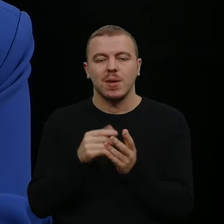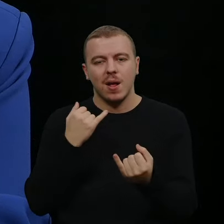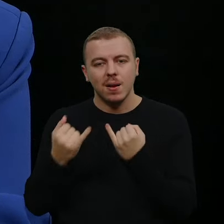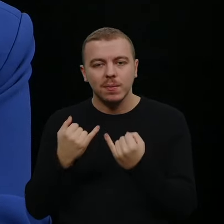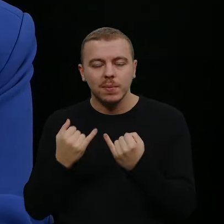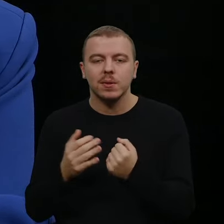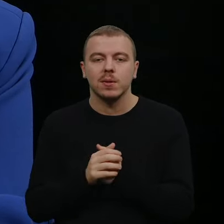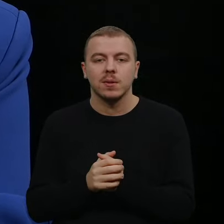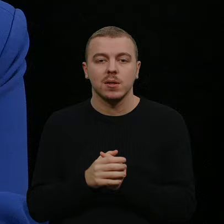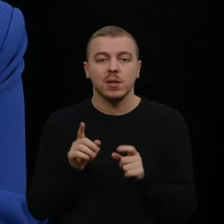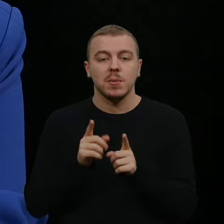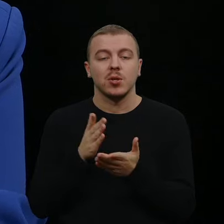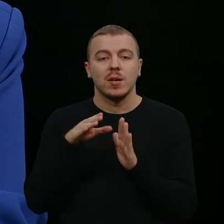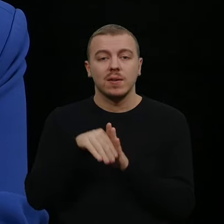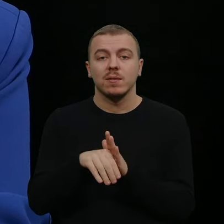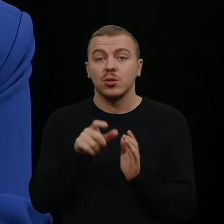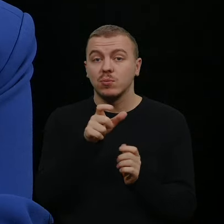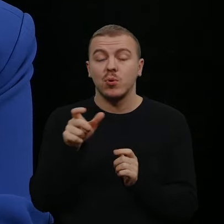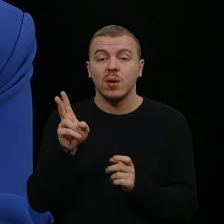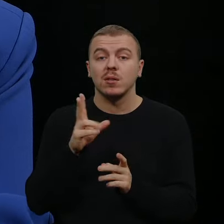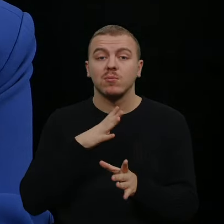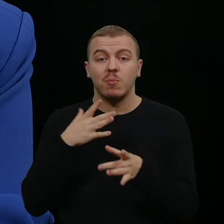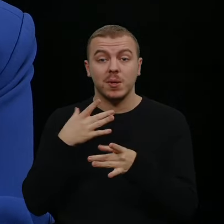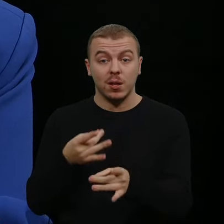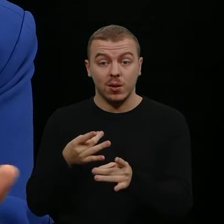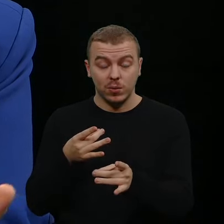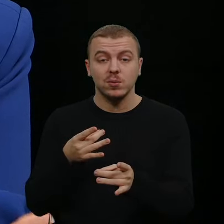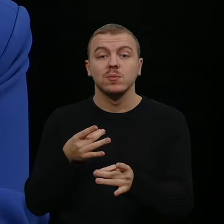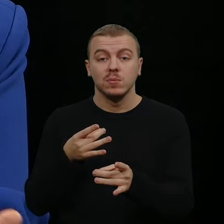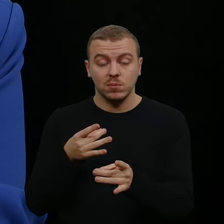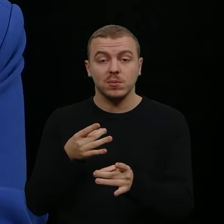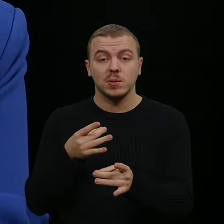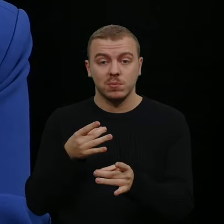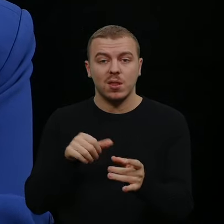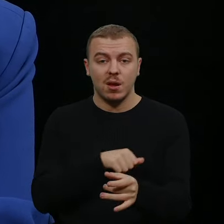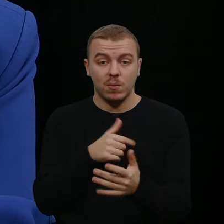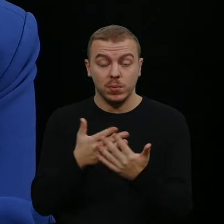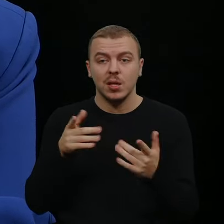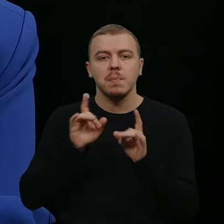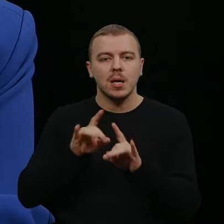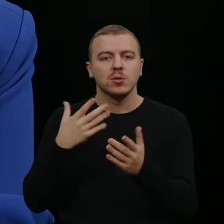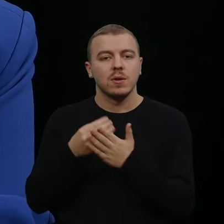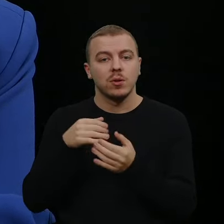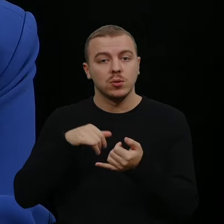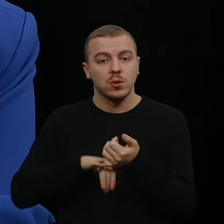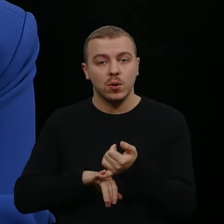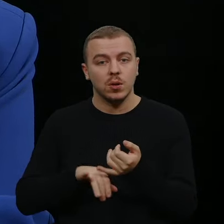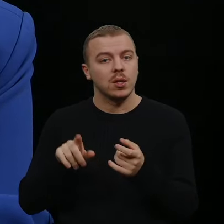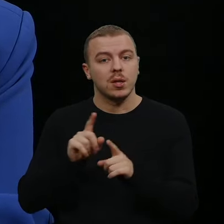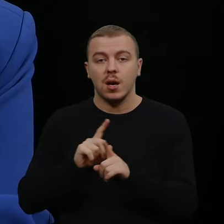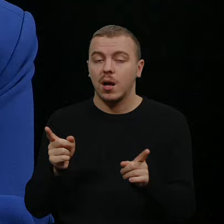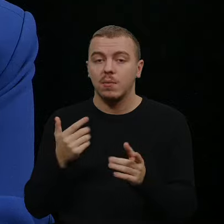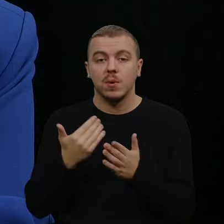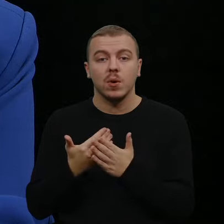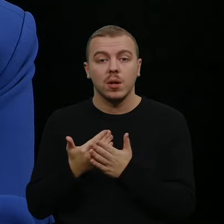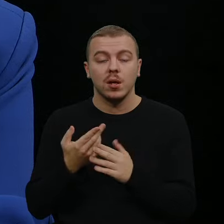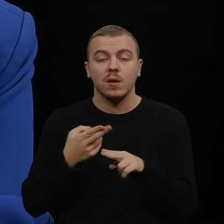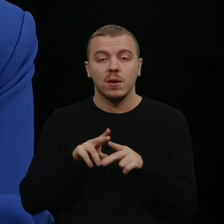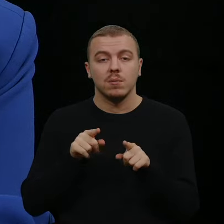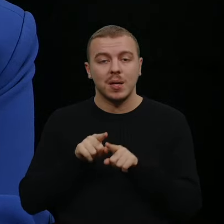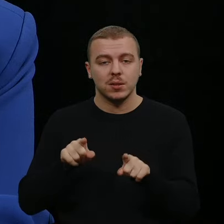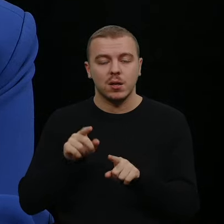kaip asmenų, kurie turėjo priklausomybių ir kurie pasakoja savo istoriją, net ir to daryti negalima, nes tai esą galėtų